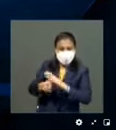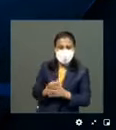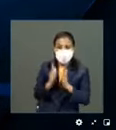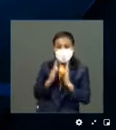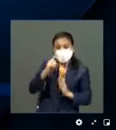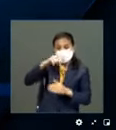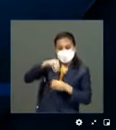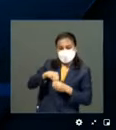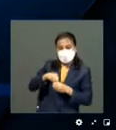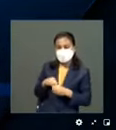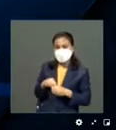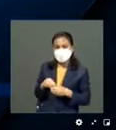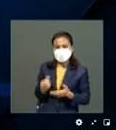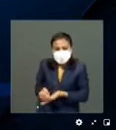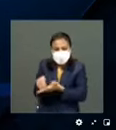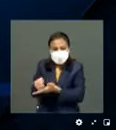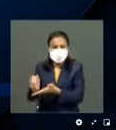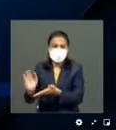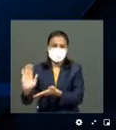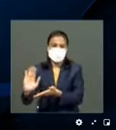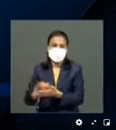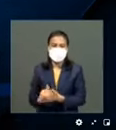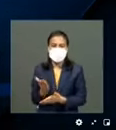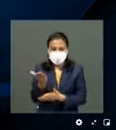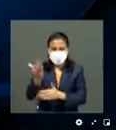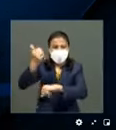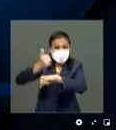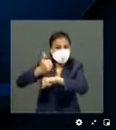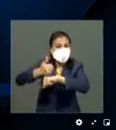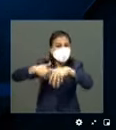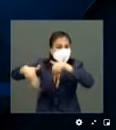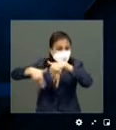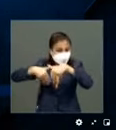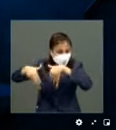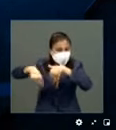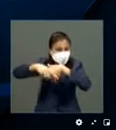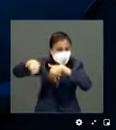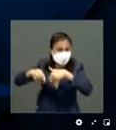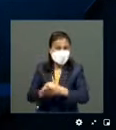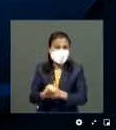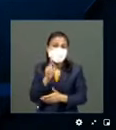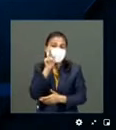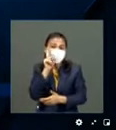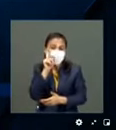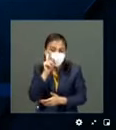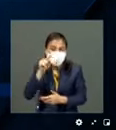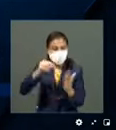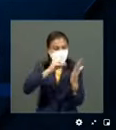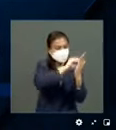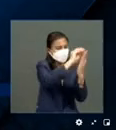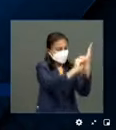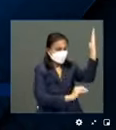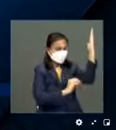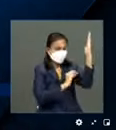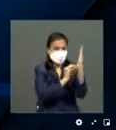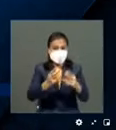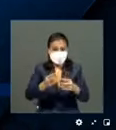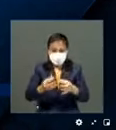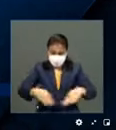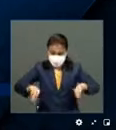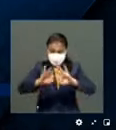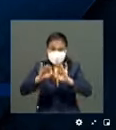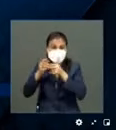ขอให้พี่น้องประชาชนผู้นำชุมชนสื่อมวลชนโดยเฉพาะสื่อมวลชนท้องถิ่นให้เน้นย้ำนะคะข